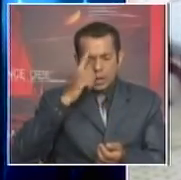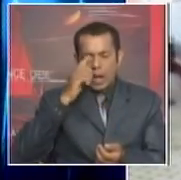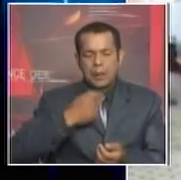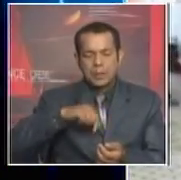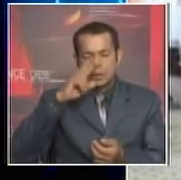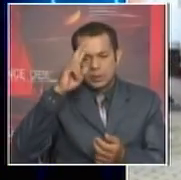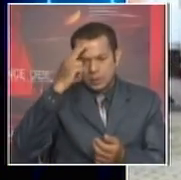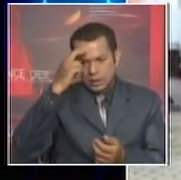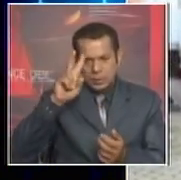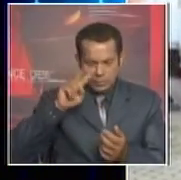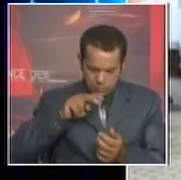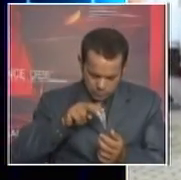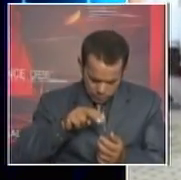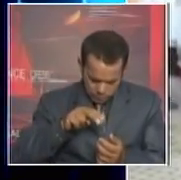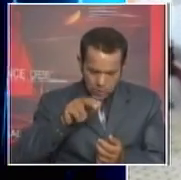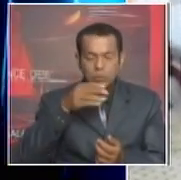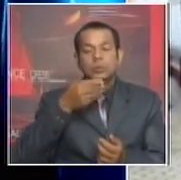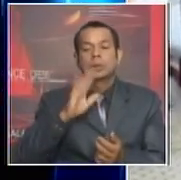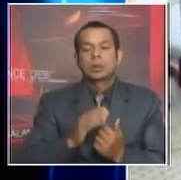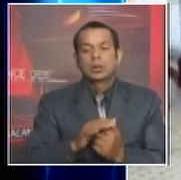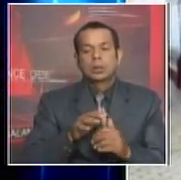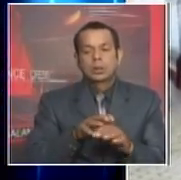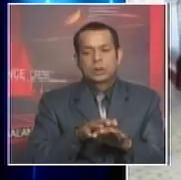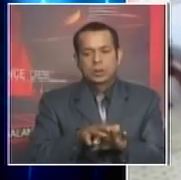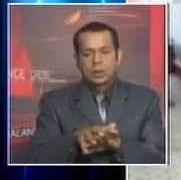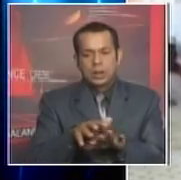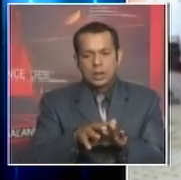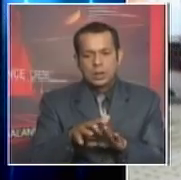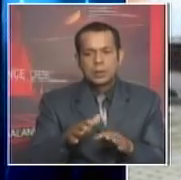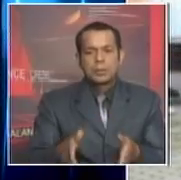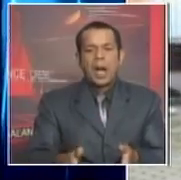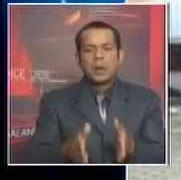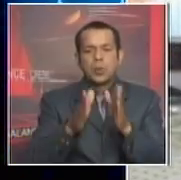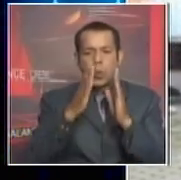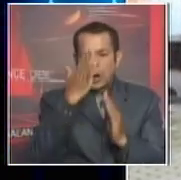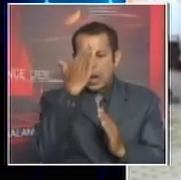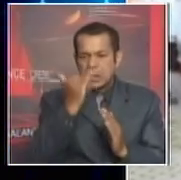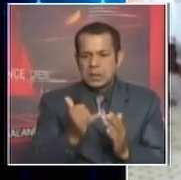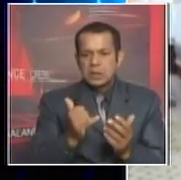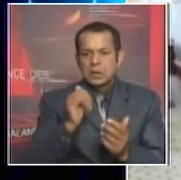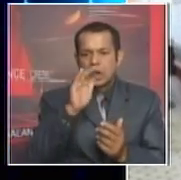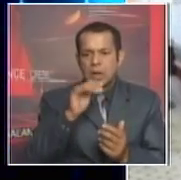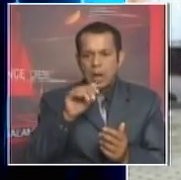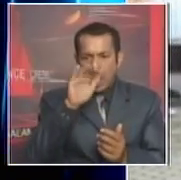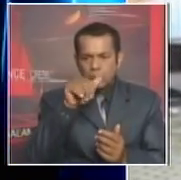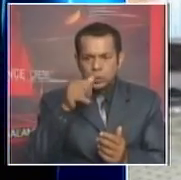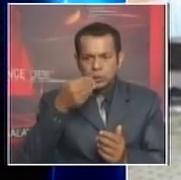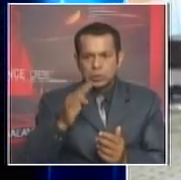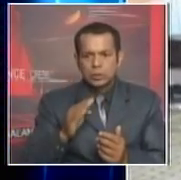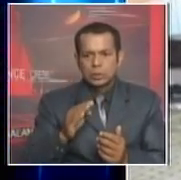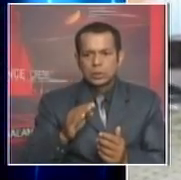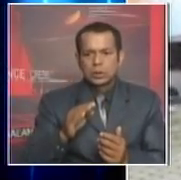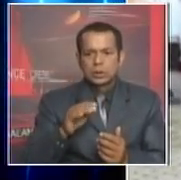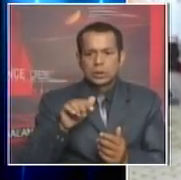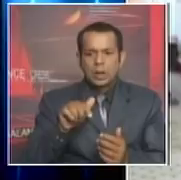निहुरिन्छ, हामीलाई थुप्रै पीडामध्ये यो सडकको कारणले गर्दाखेरि जति यहाँ आउँदा रमाउँछ र यात्रा